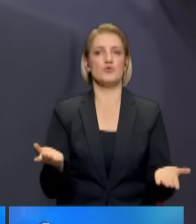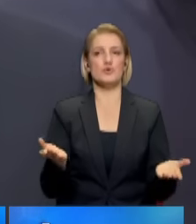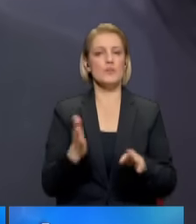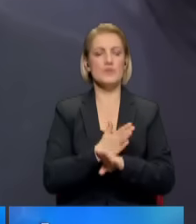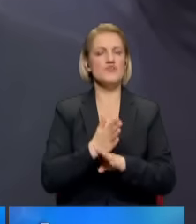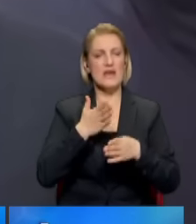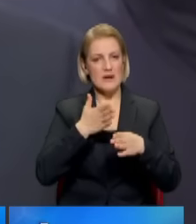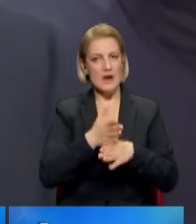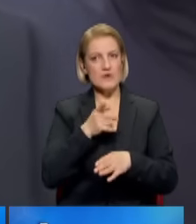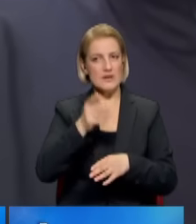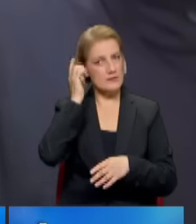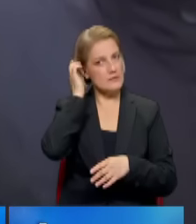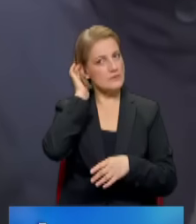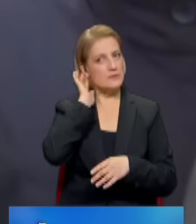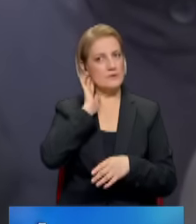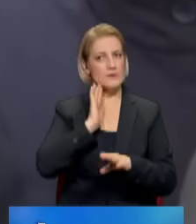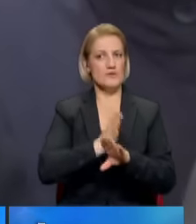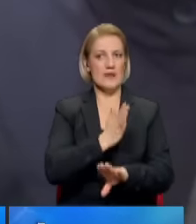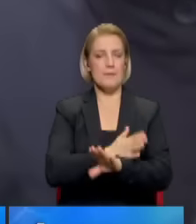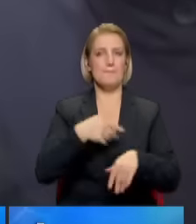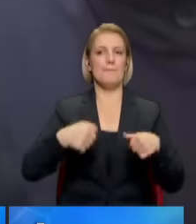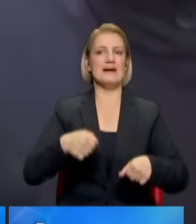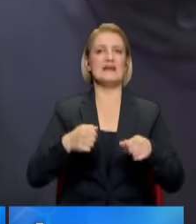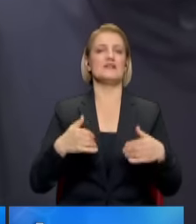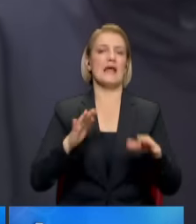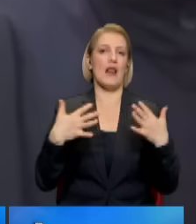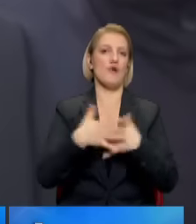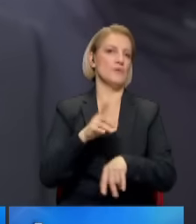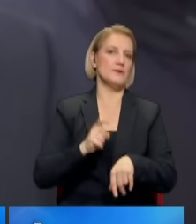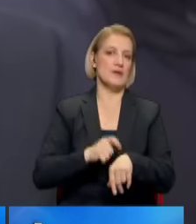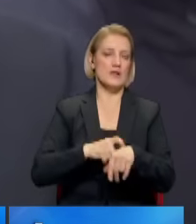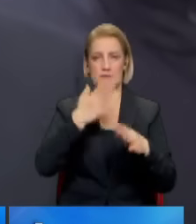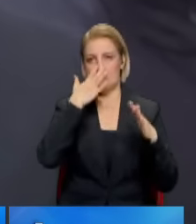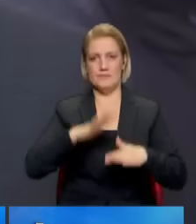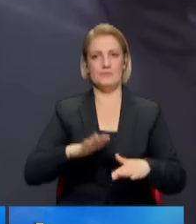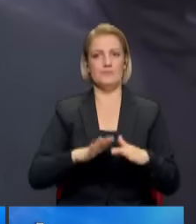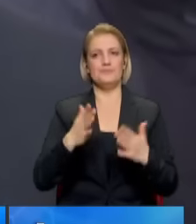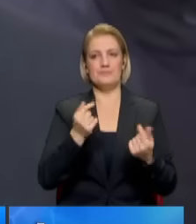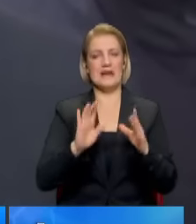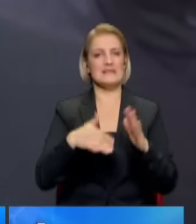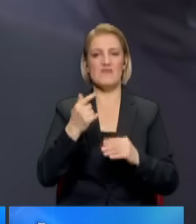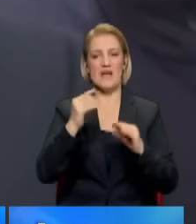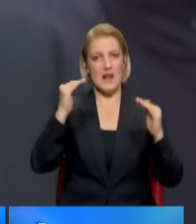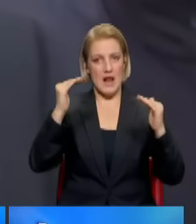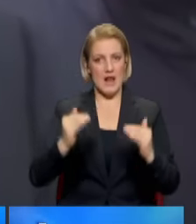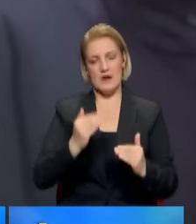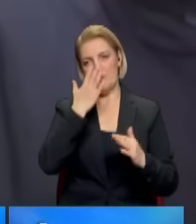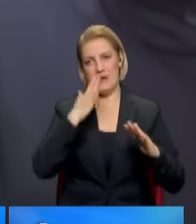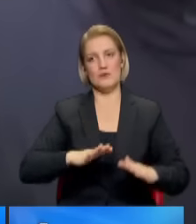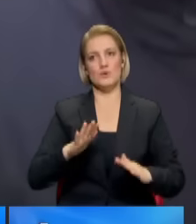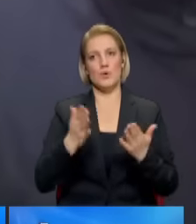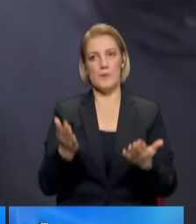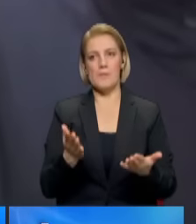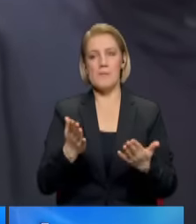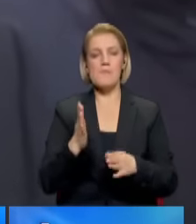Çünkü gerçekten de vatandaşımız pazarda da değil. Herhalde akşam saatlerini bekliyorlar. Biraz daha fiyatlar aşağıya